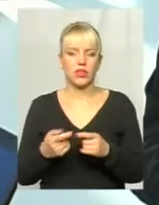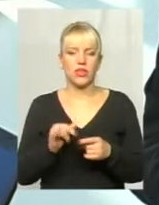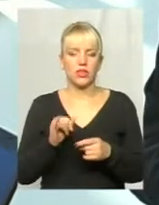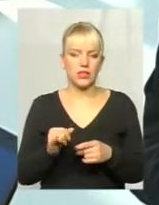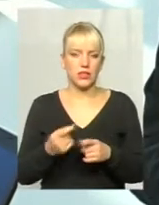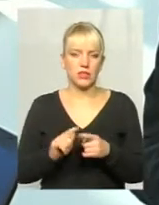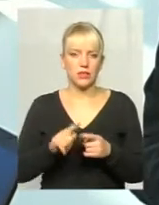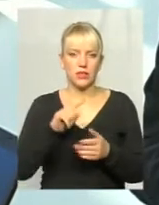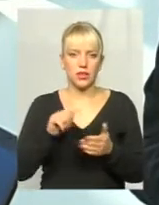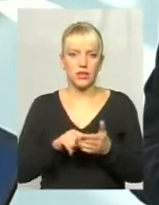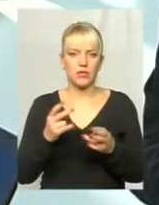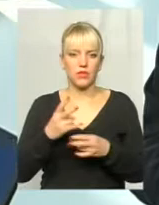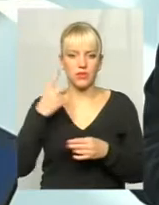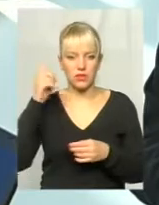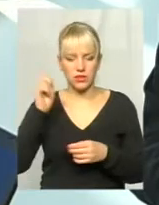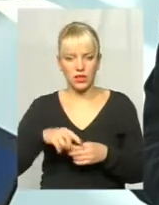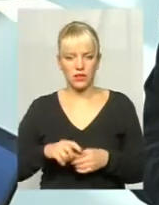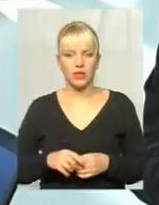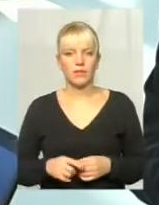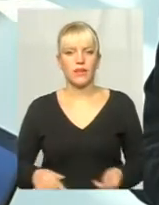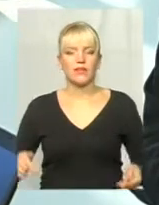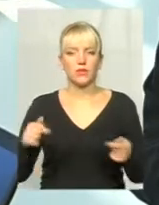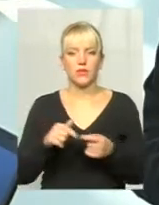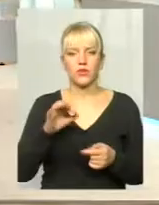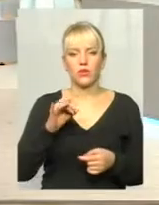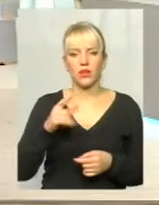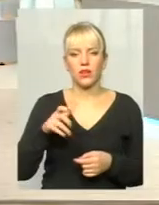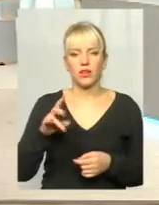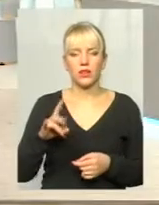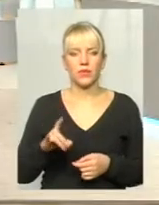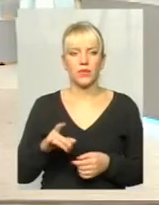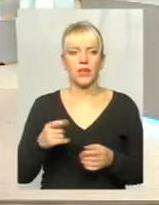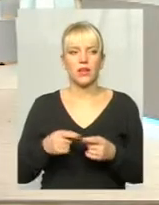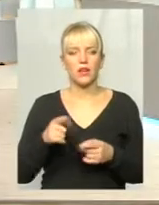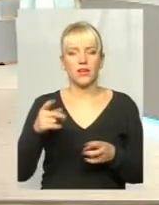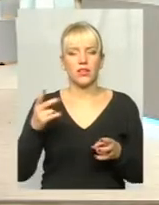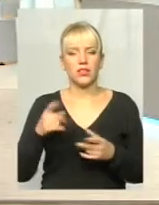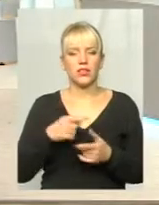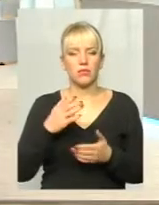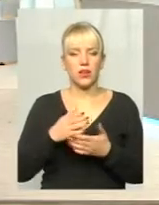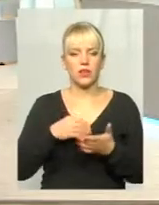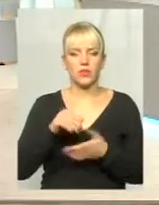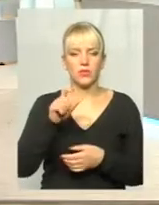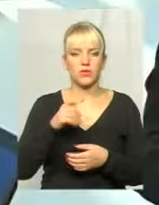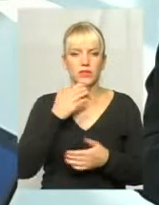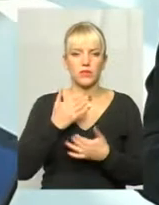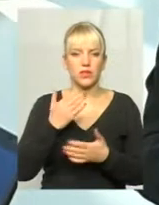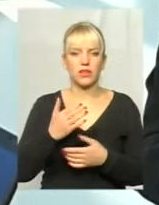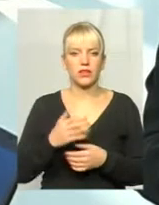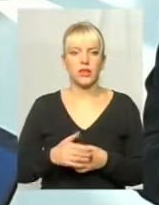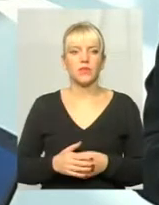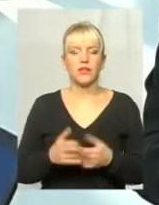питання повинні знати відповідні органи, які здійснюють надання. Чи має право споживач спитати? Слухайте, у вас тут... Має право спитати, і він